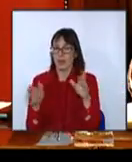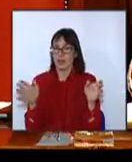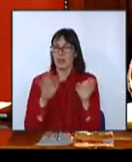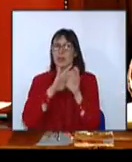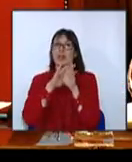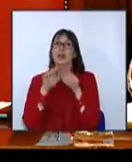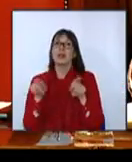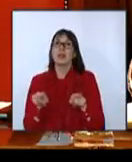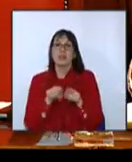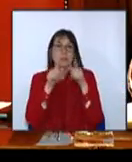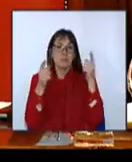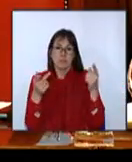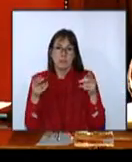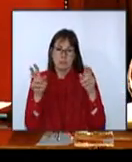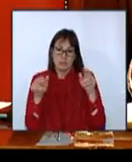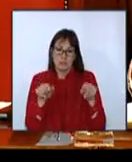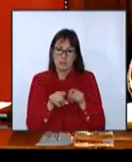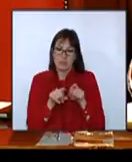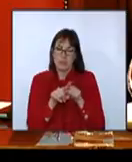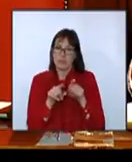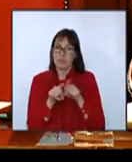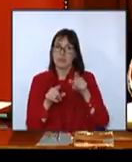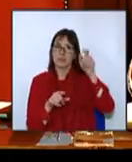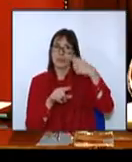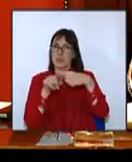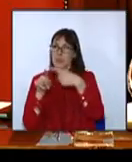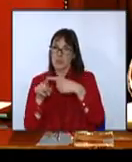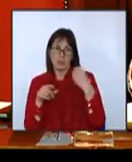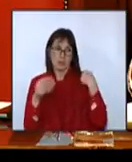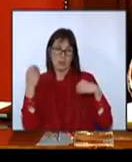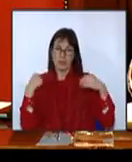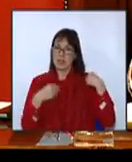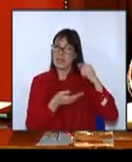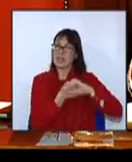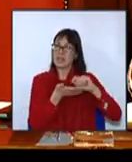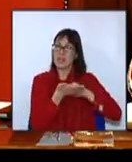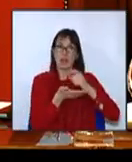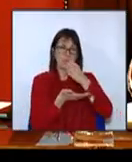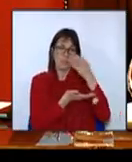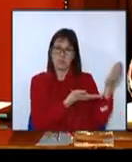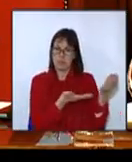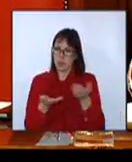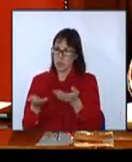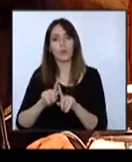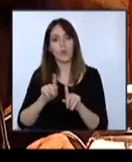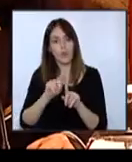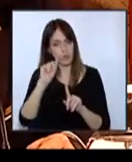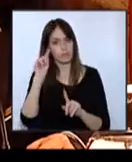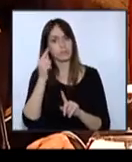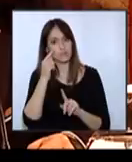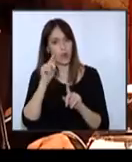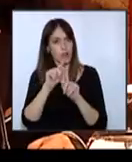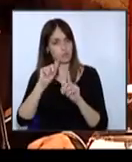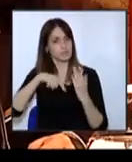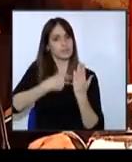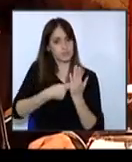Continuo dient que qualsevol coordinador i secretari serà ben rebut a la sala de consellers al meu despatx per l'alcaldessa.